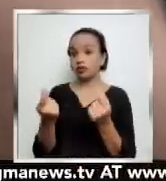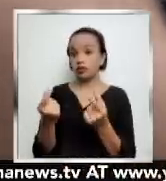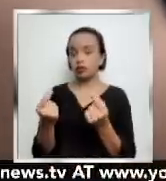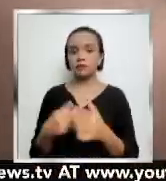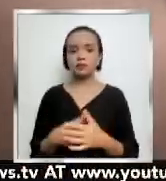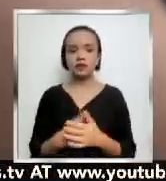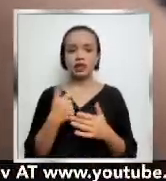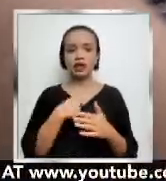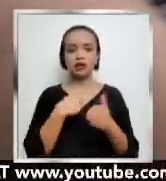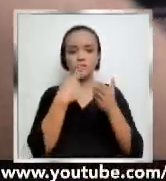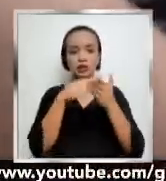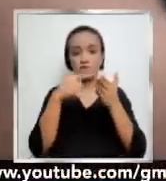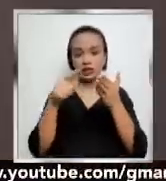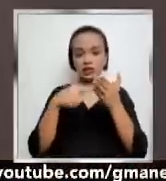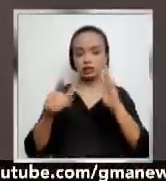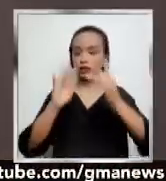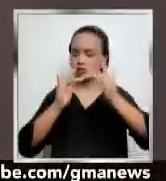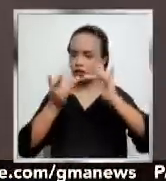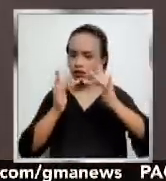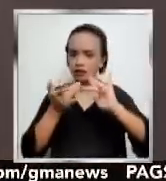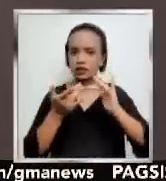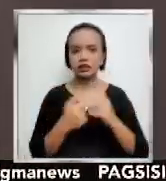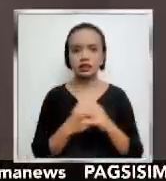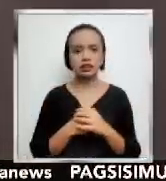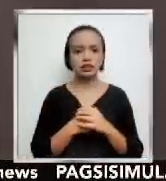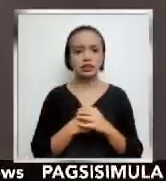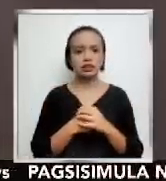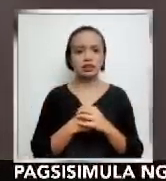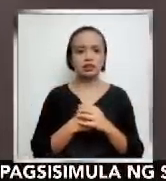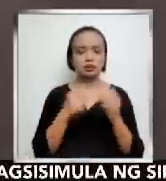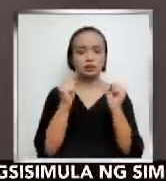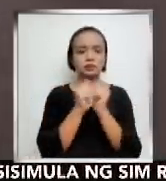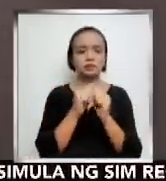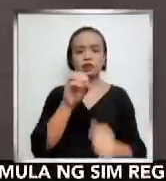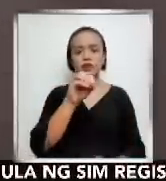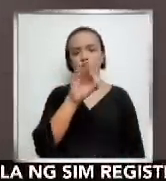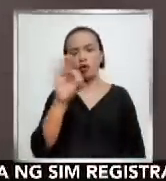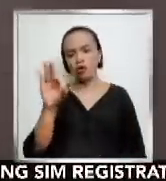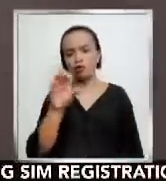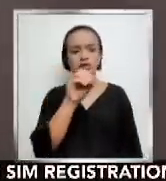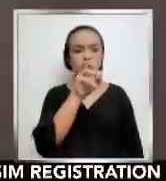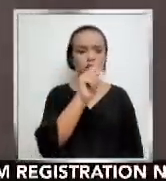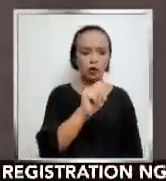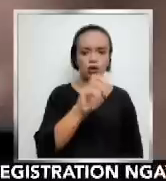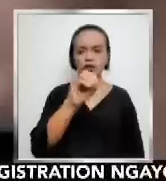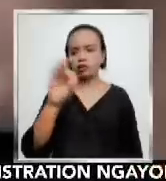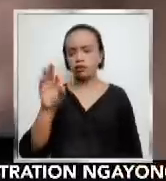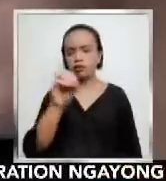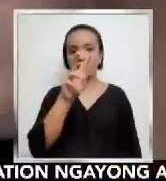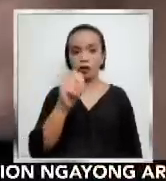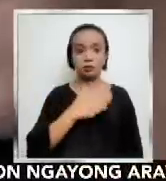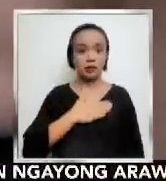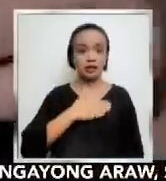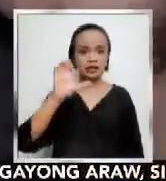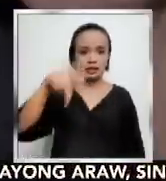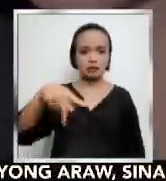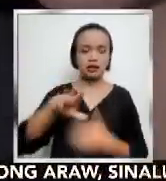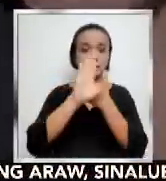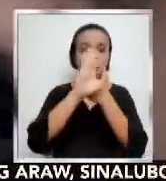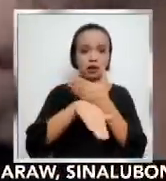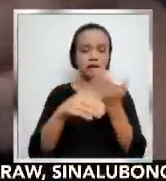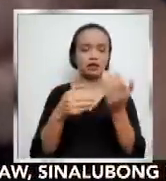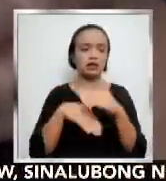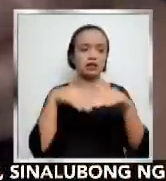my connectivity, in off and on ko, switch off and on yung mobile device, and then go back in. Ayun. Pwede